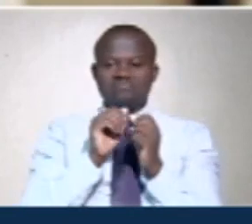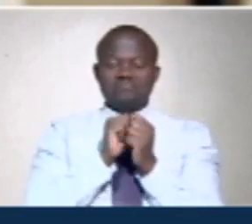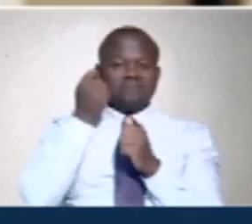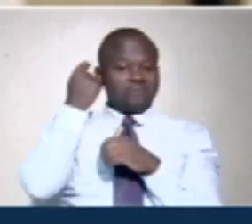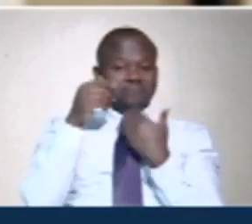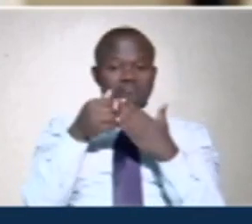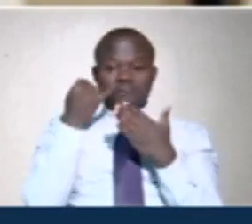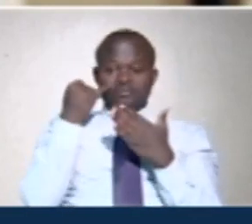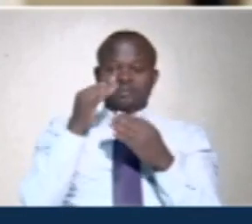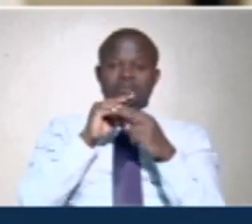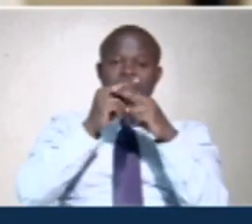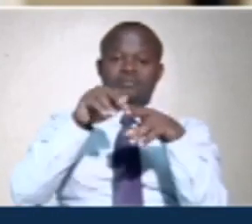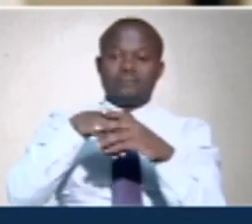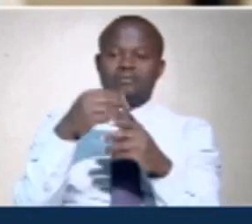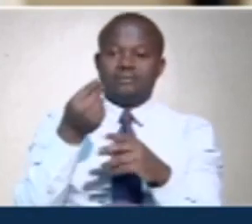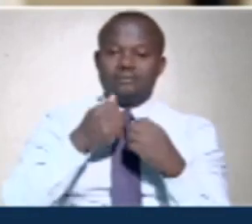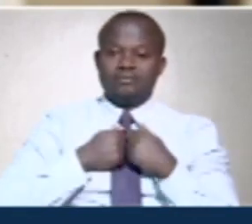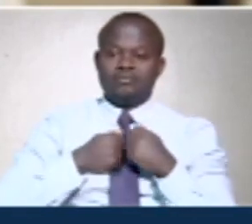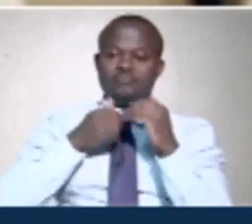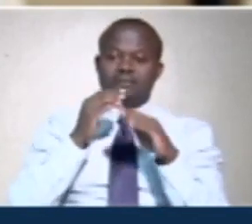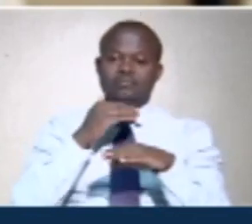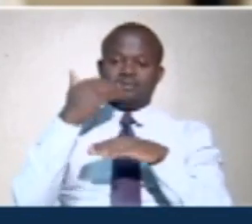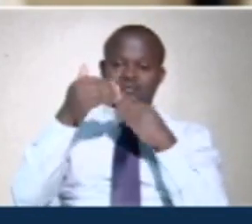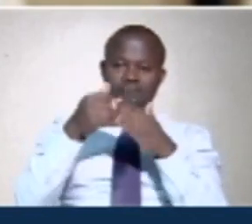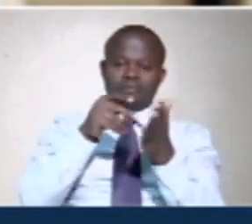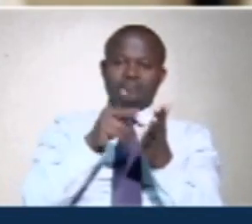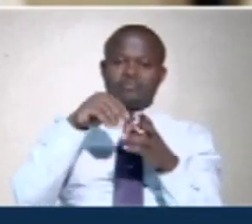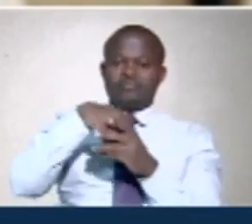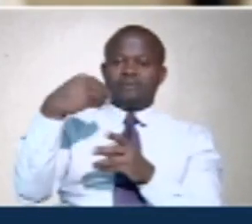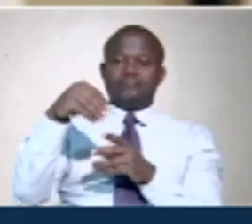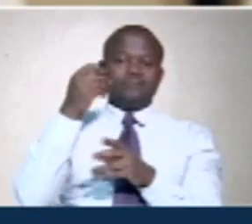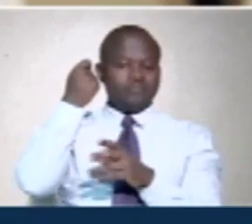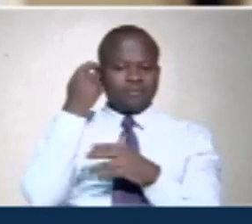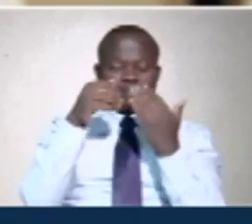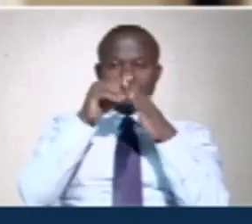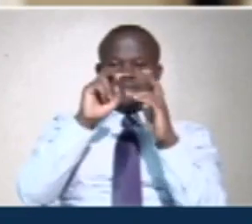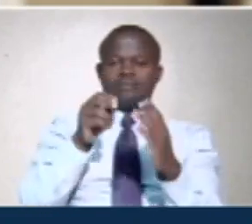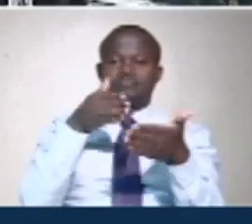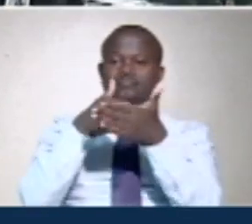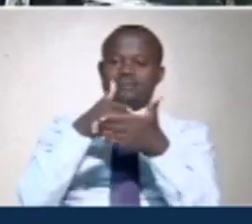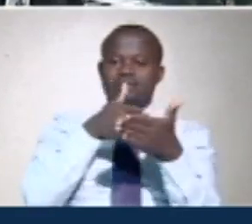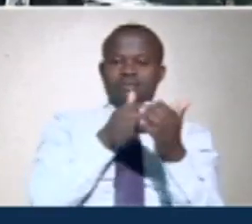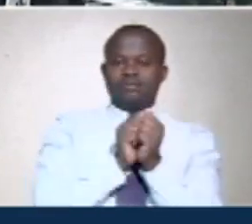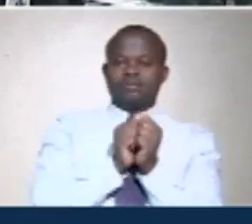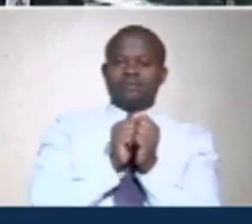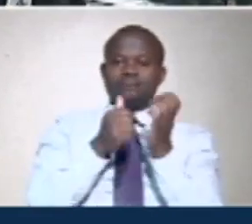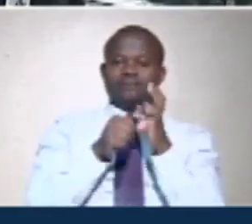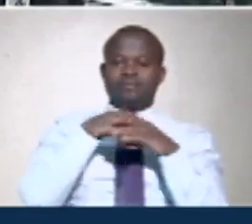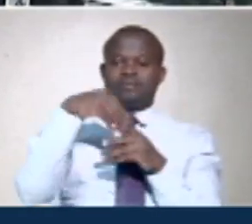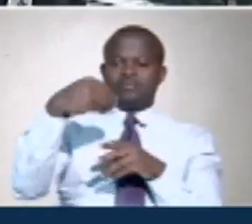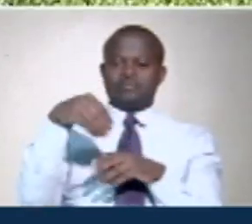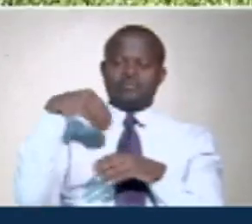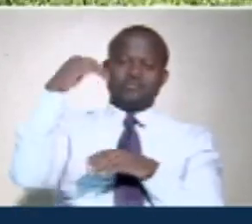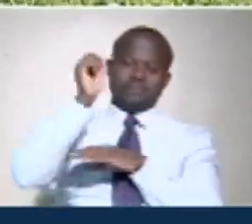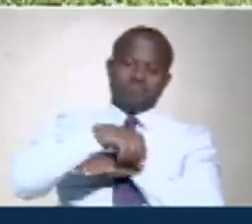Ubwo rero kuba twaragurije mu manyarwanda noneho tukishyura mu madolari tukumva ko ari imbogamizi. Uretse ikibazo cy'uko idolari